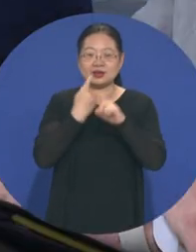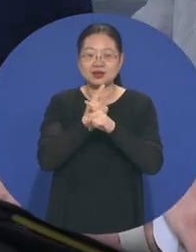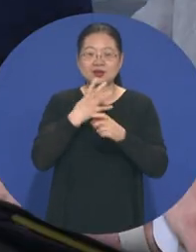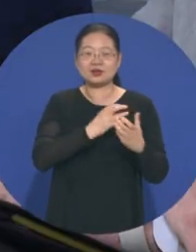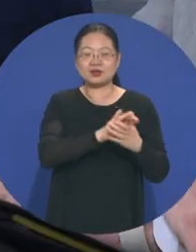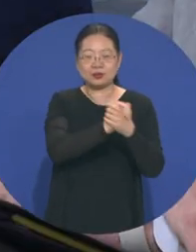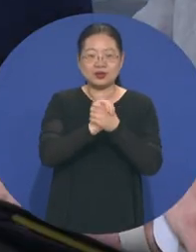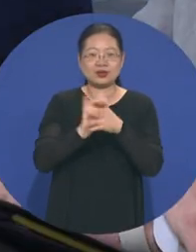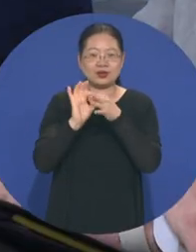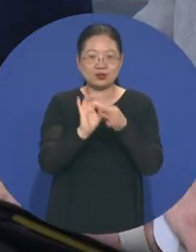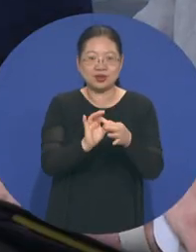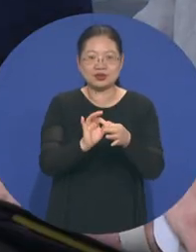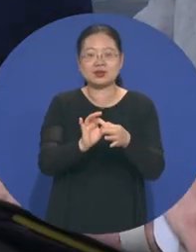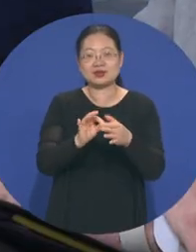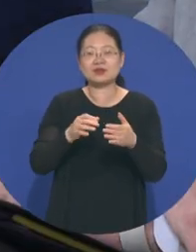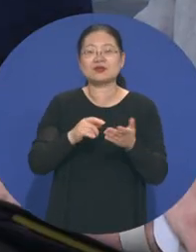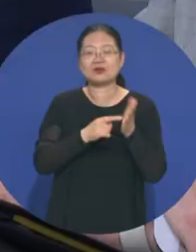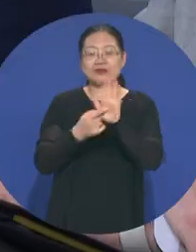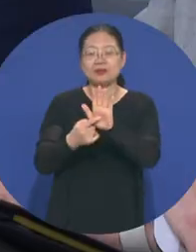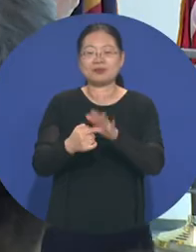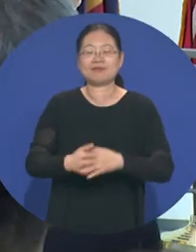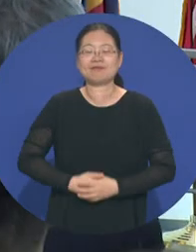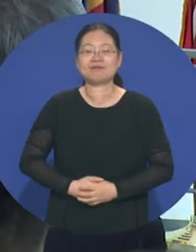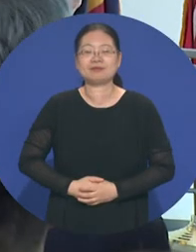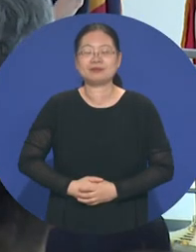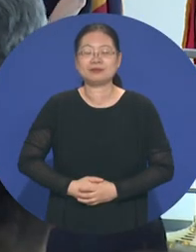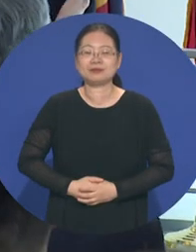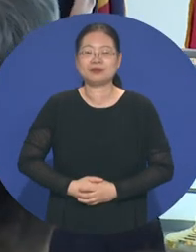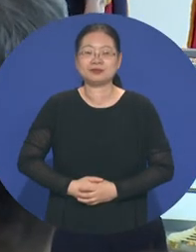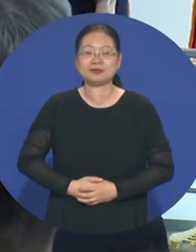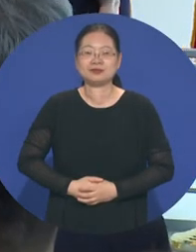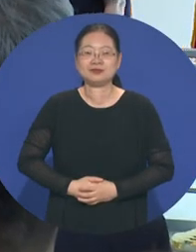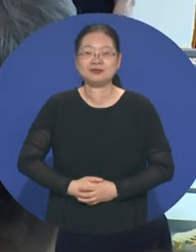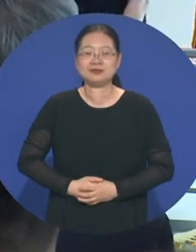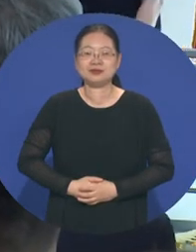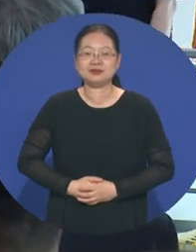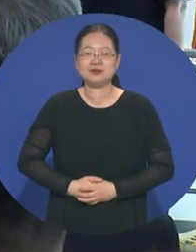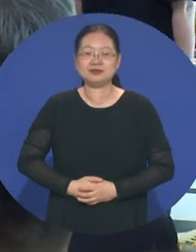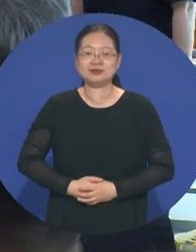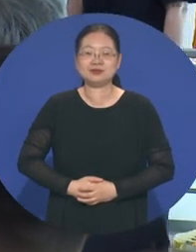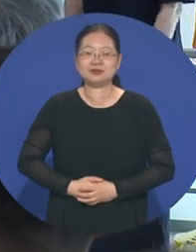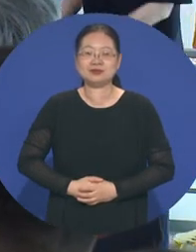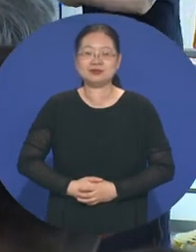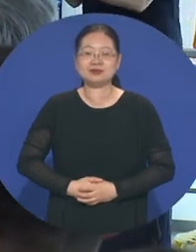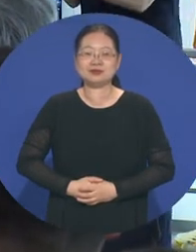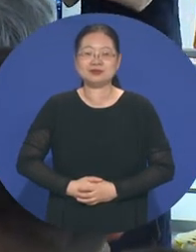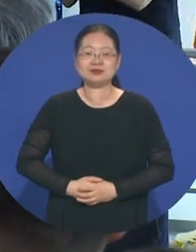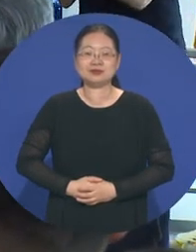혁신 동맹을 계속 이어나가겠다는 뜻을 밝혔습니다. 주TV 뉴스 최창순입니다.